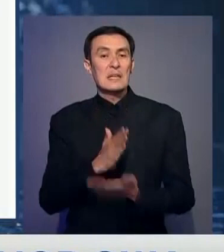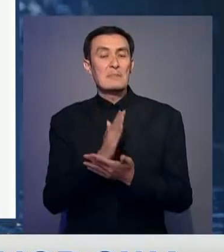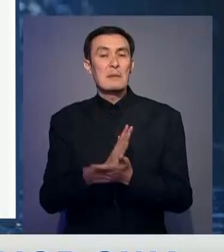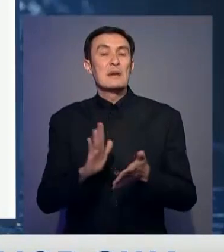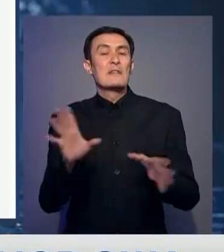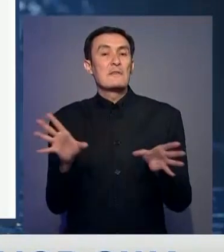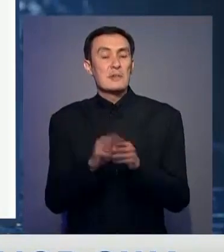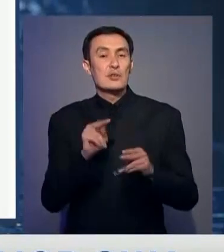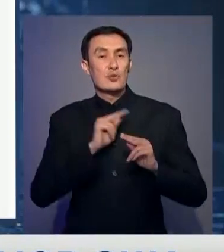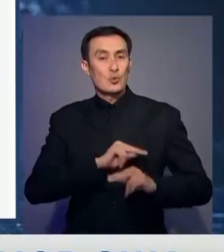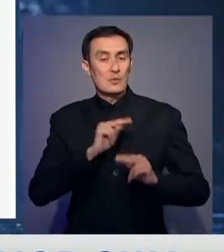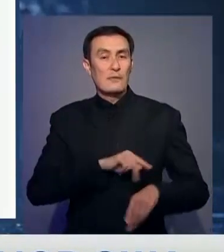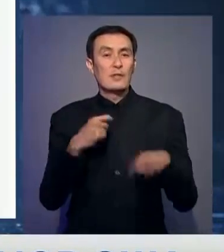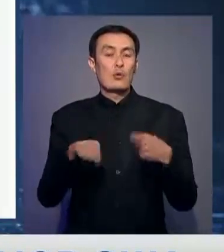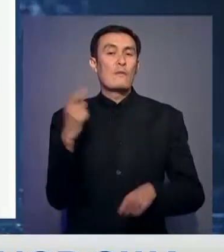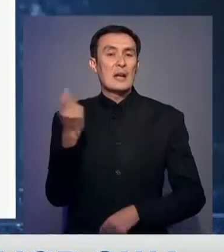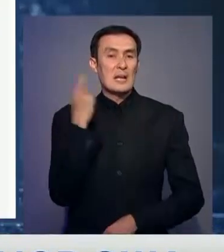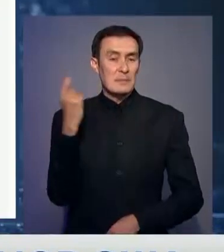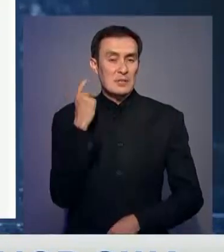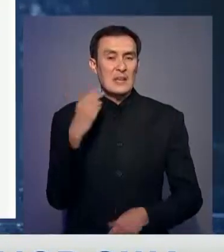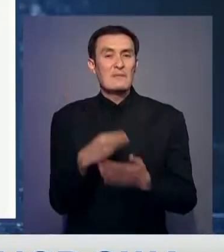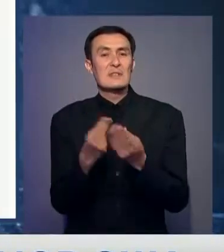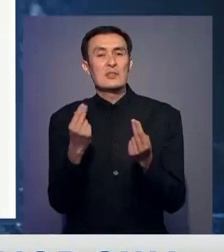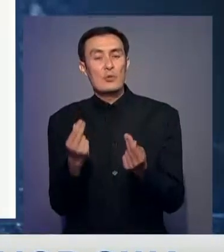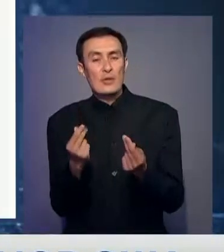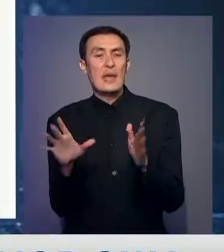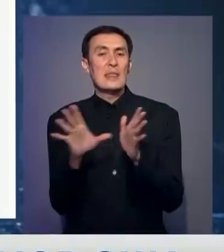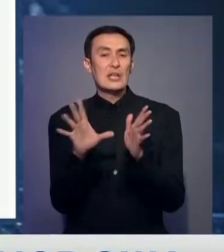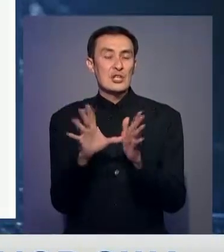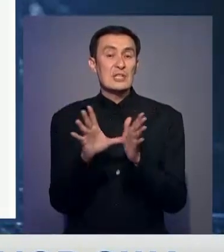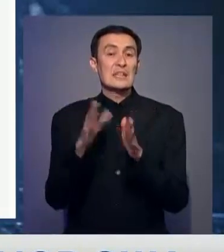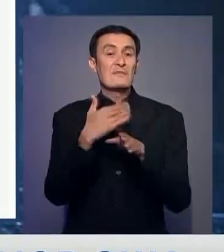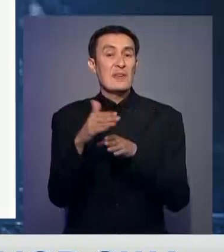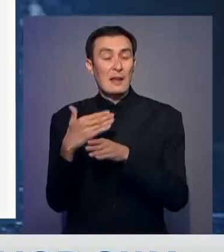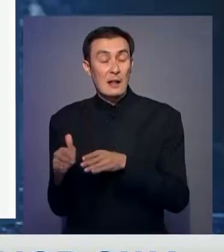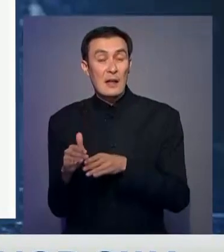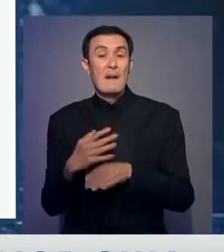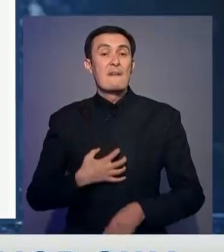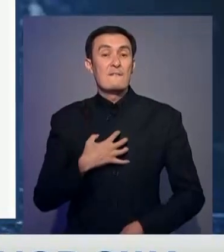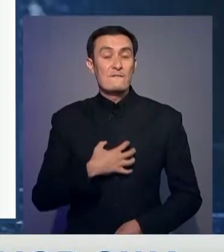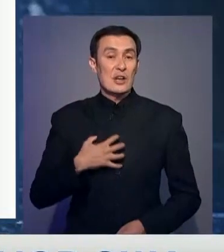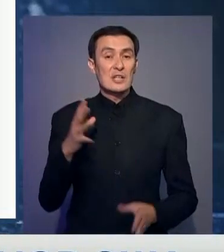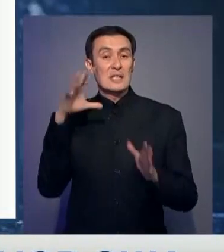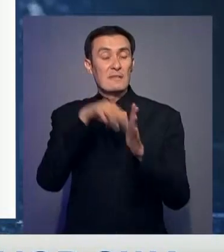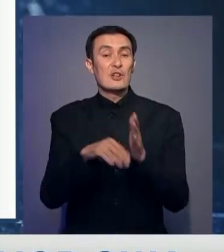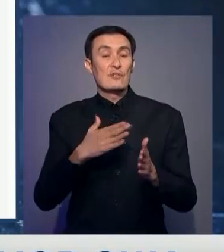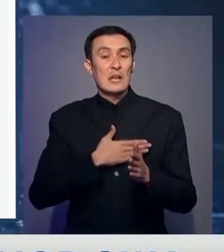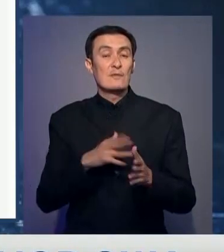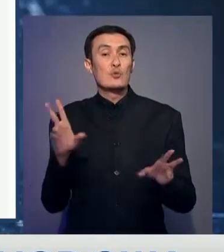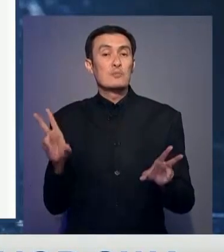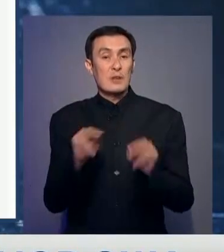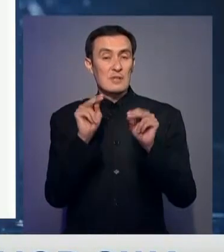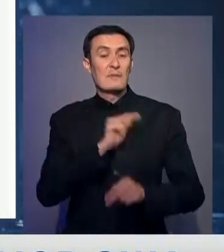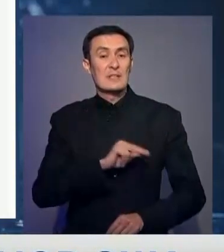имеем тесное сотрудничество в торгово-экономической, инвестиционной, энергетической сферах. Важной составляющей нашего